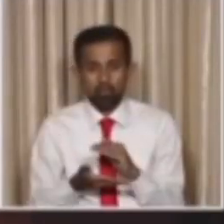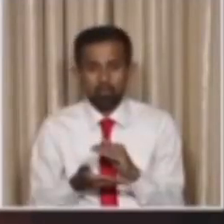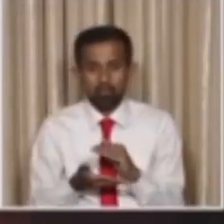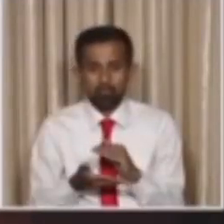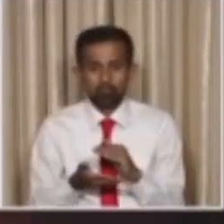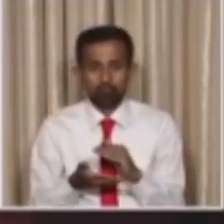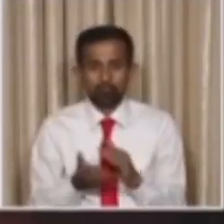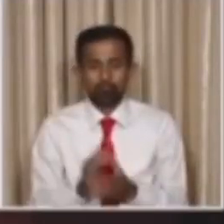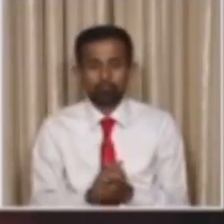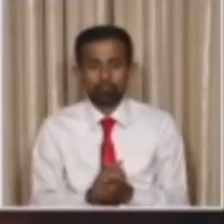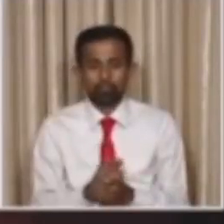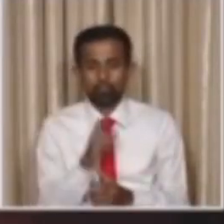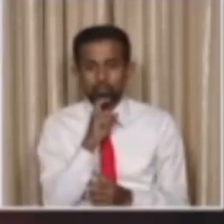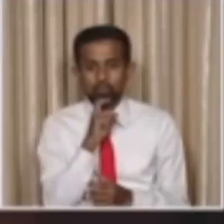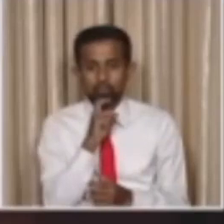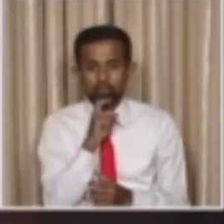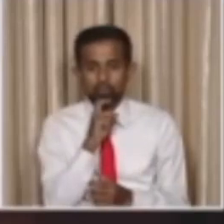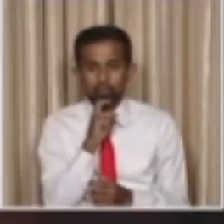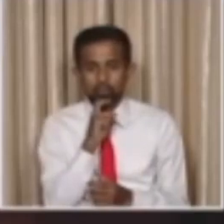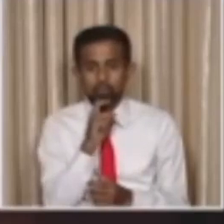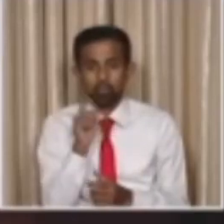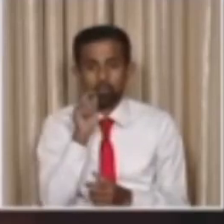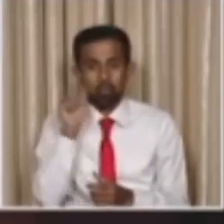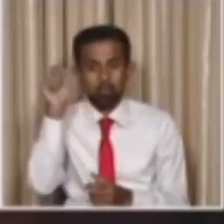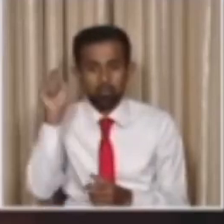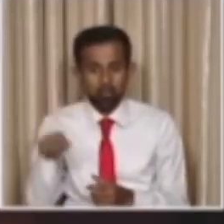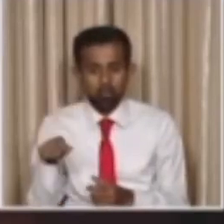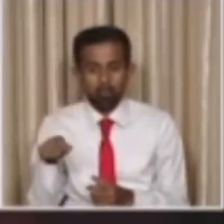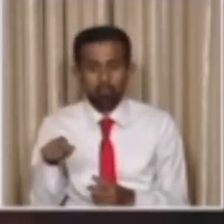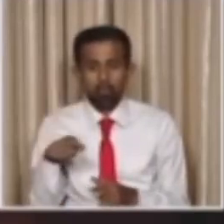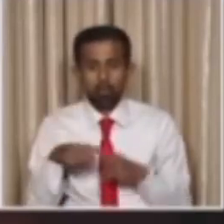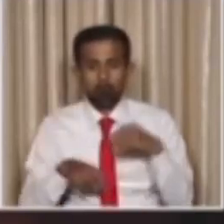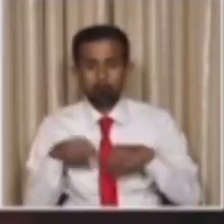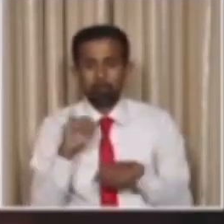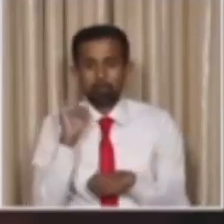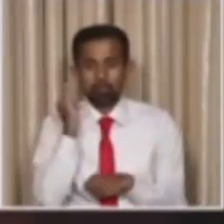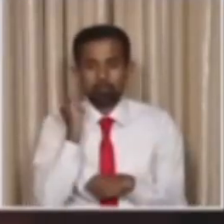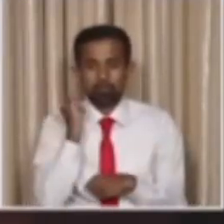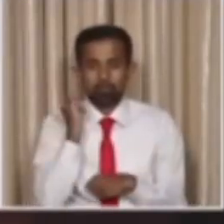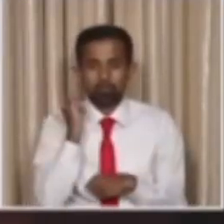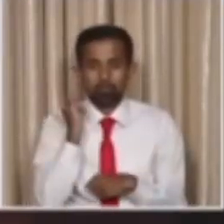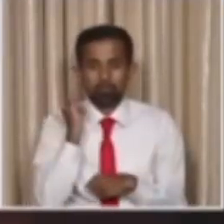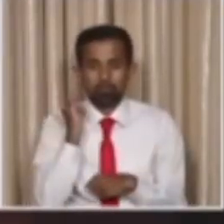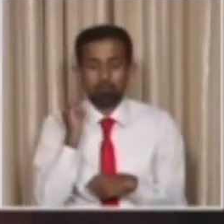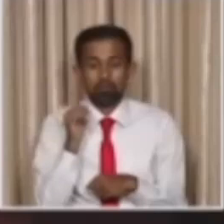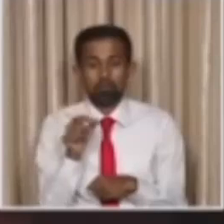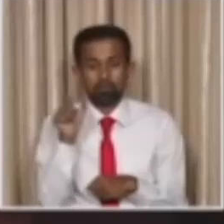මේ අධිකරණයේ අපේ විනිසුරුවන් සහ මැතිවරණ නිලධාරීන් ඒ